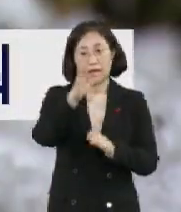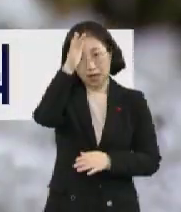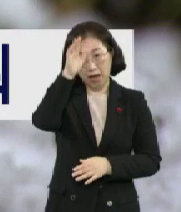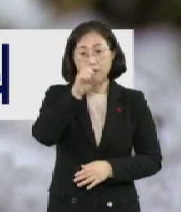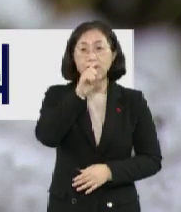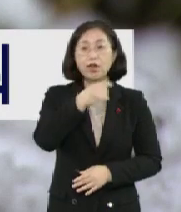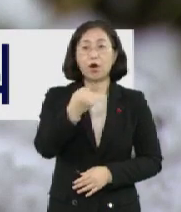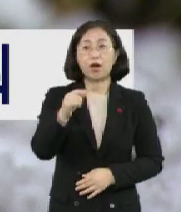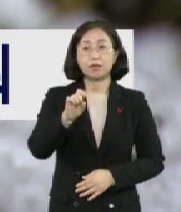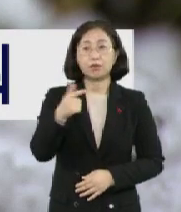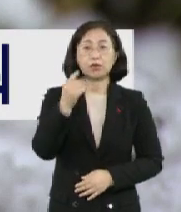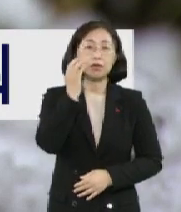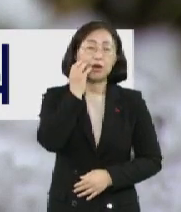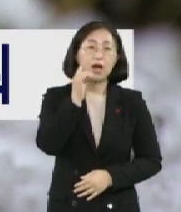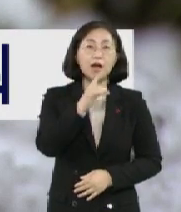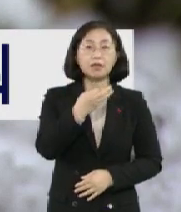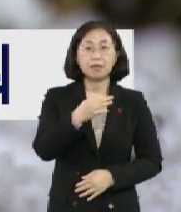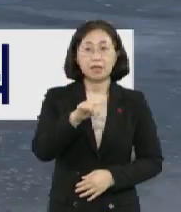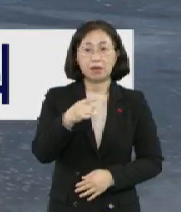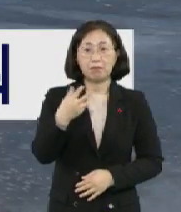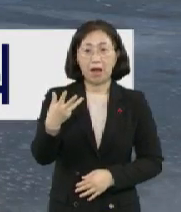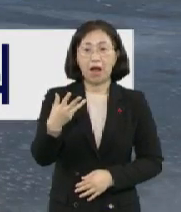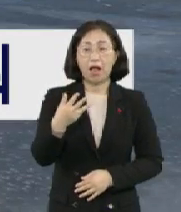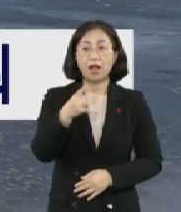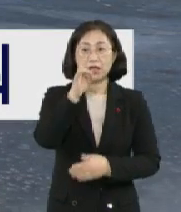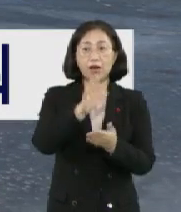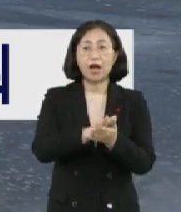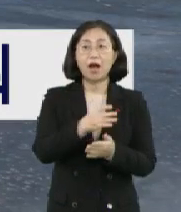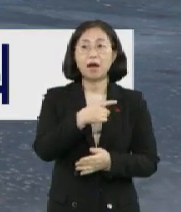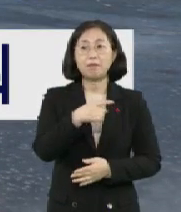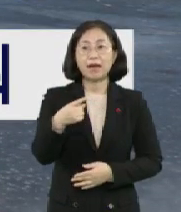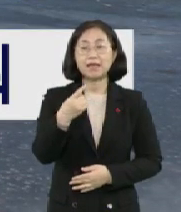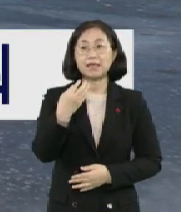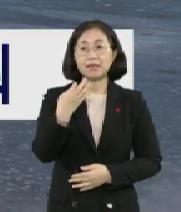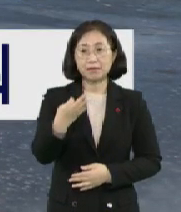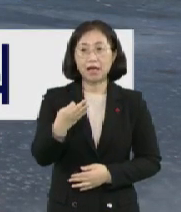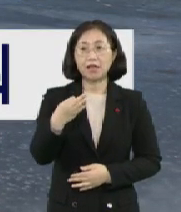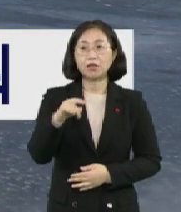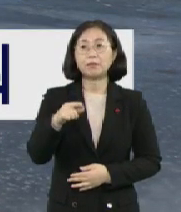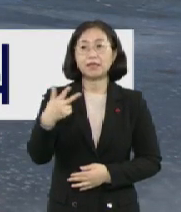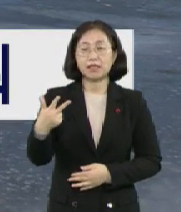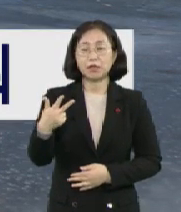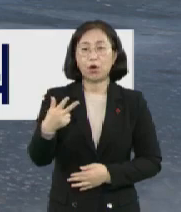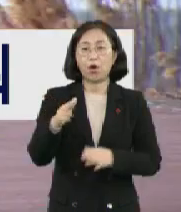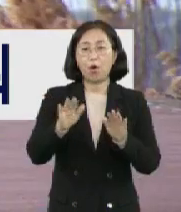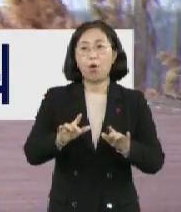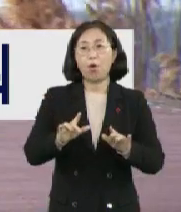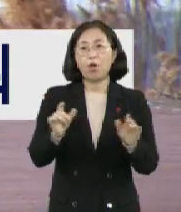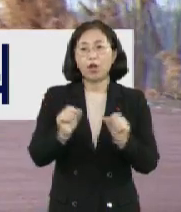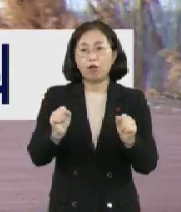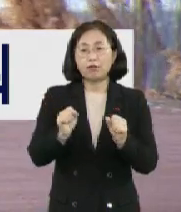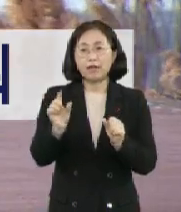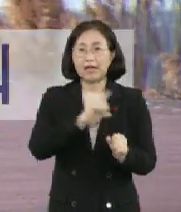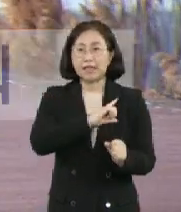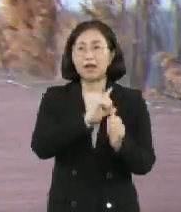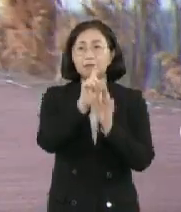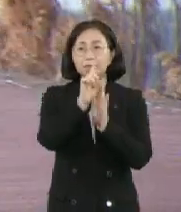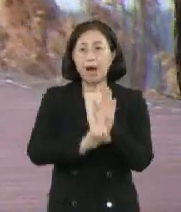영하 16도, 청양 14.8도, 천안 14.7도 등 올겨울 들어 가장 낮은 기온을